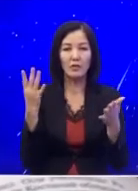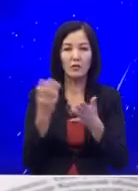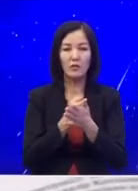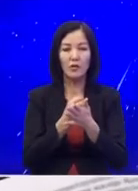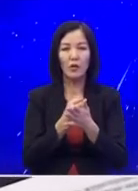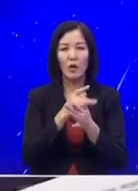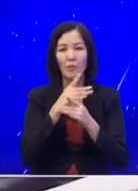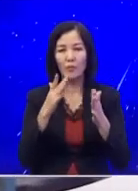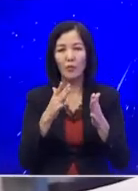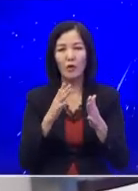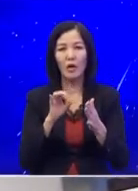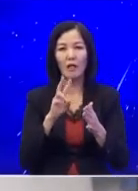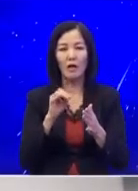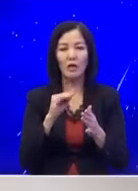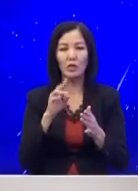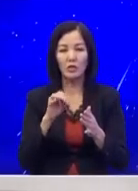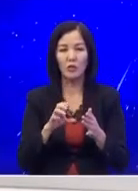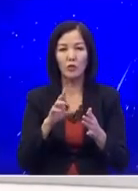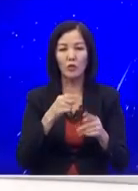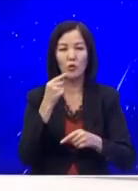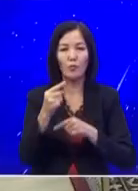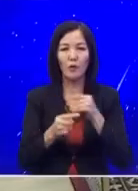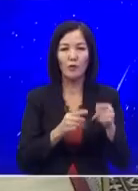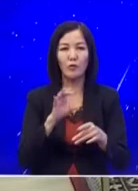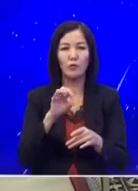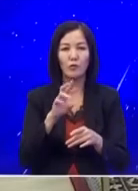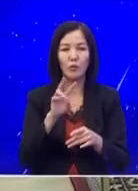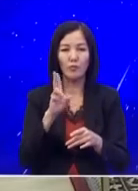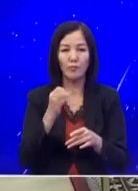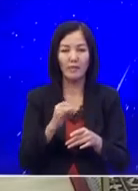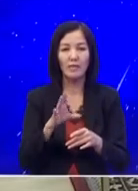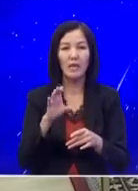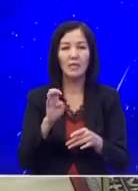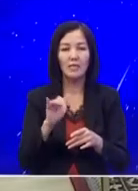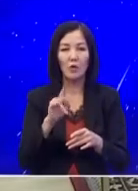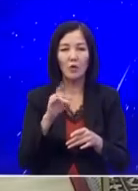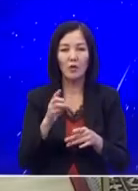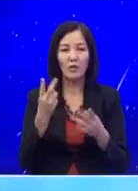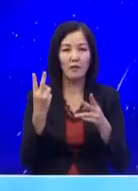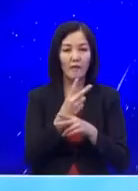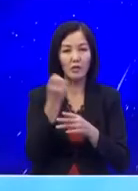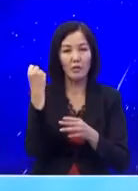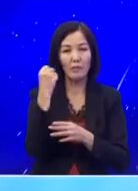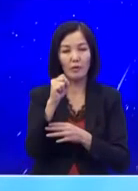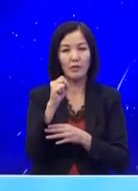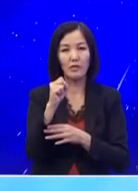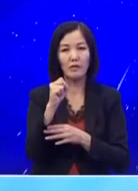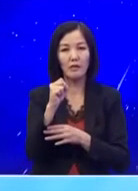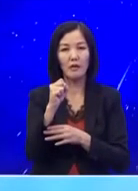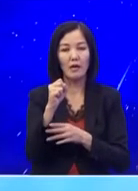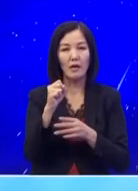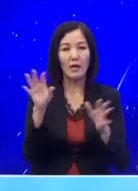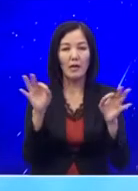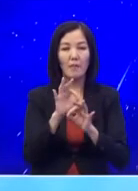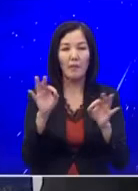собрание сочинений «Алгажа Сулан», «Урпак Уны» и «Сюнбе Сауле». Дважды становился лауреатом республиканского конкурса композиторов